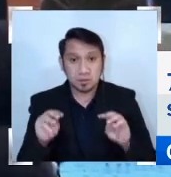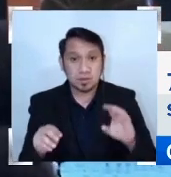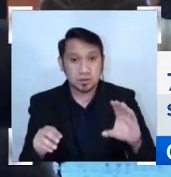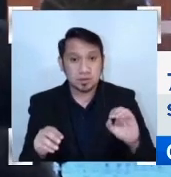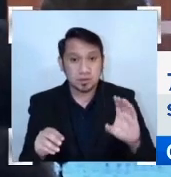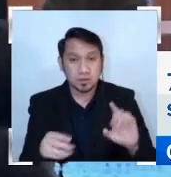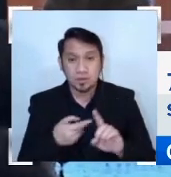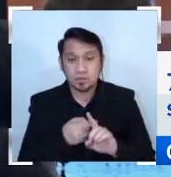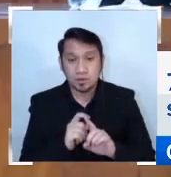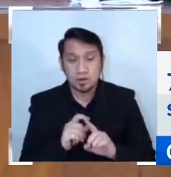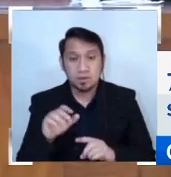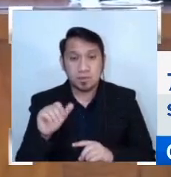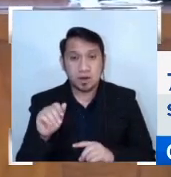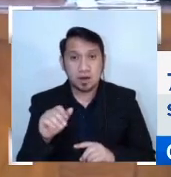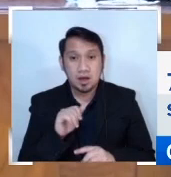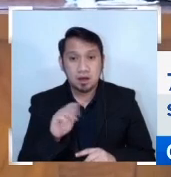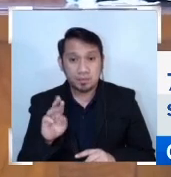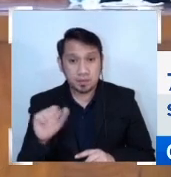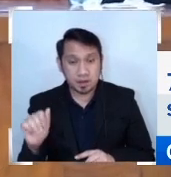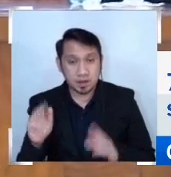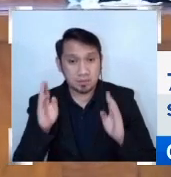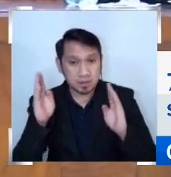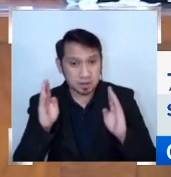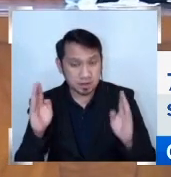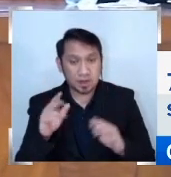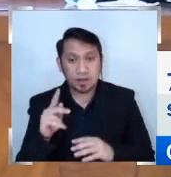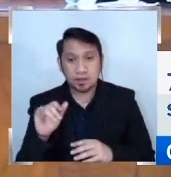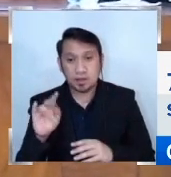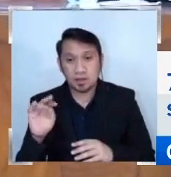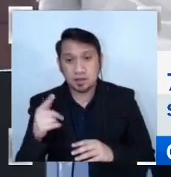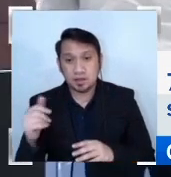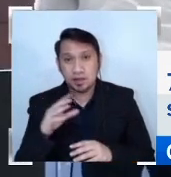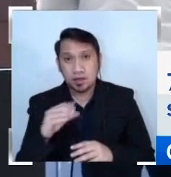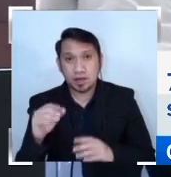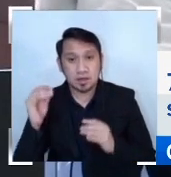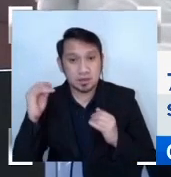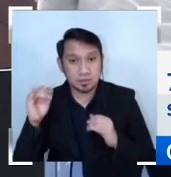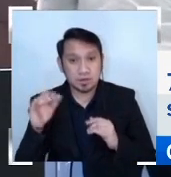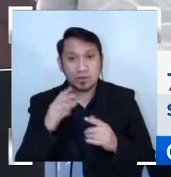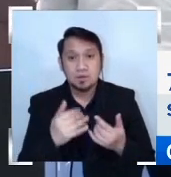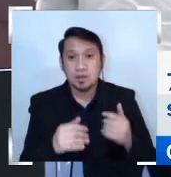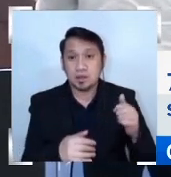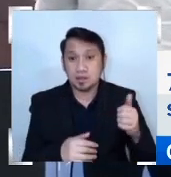Abra, Apayao, Benguet, Kalinga, Mountain Province at Ifugao. As of